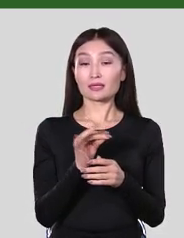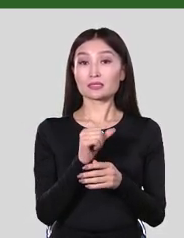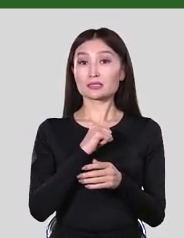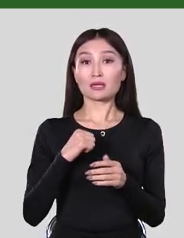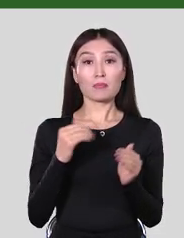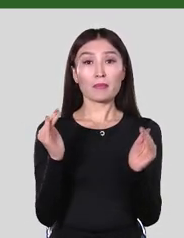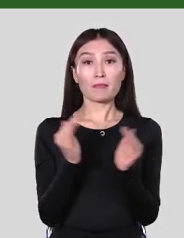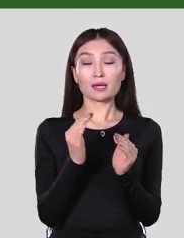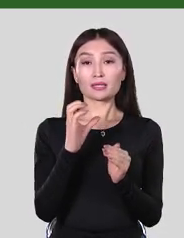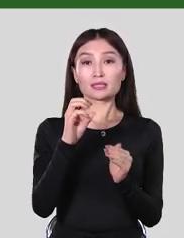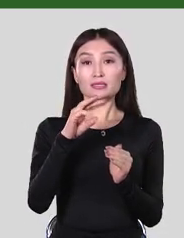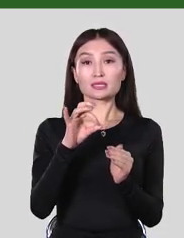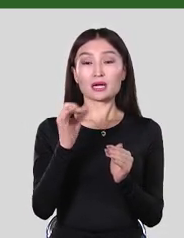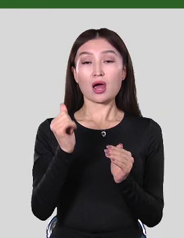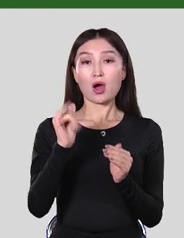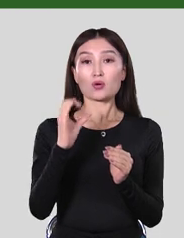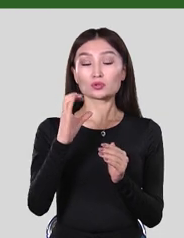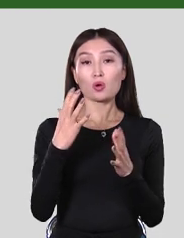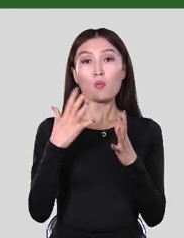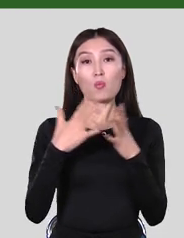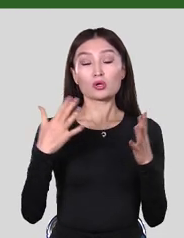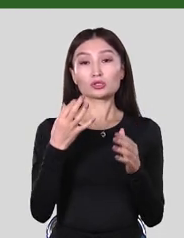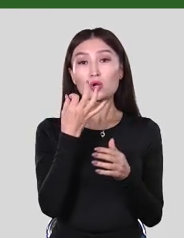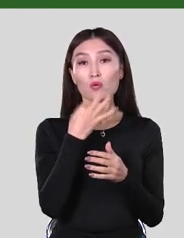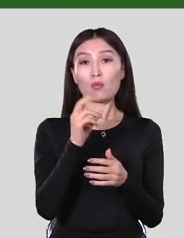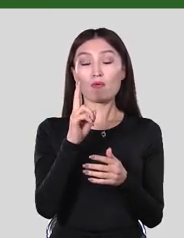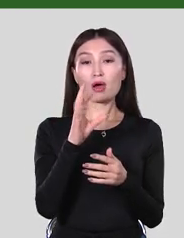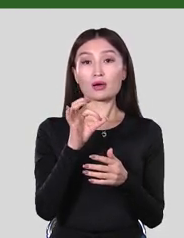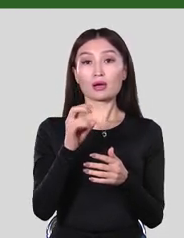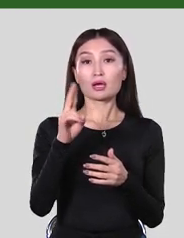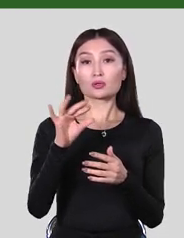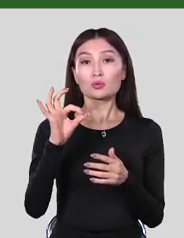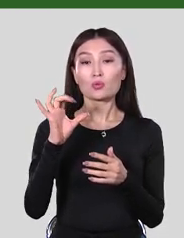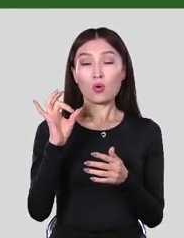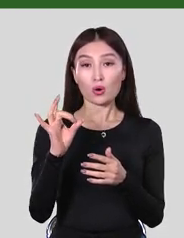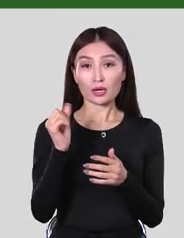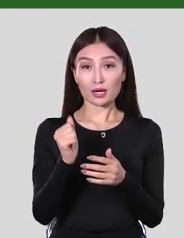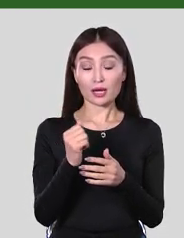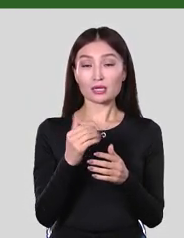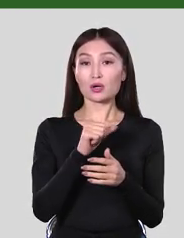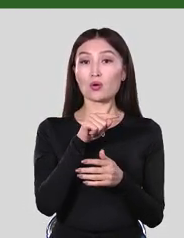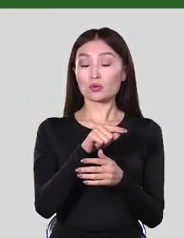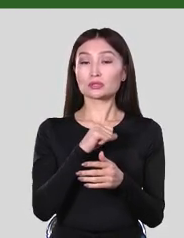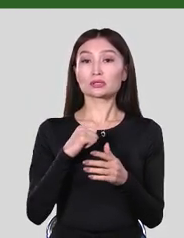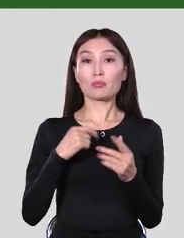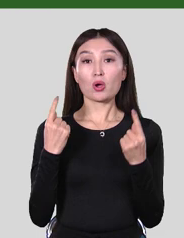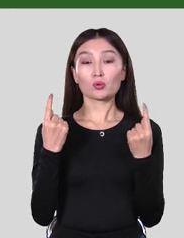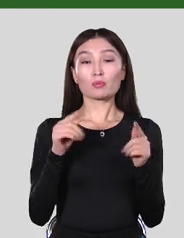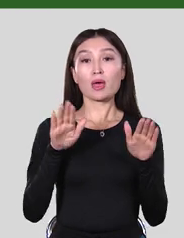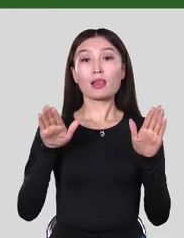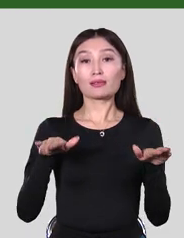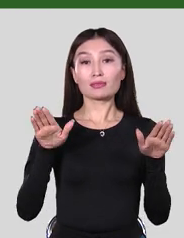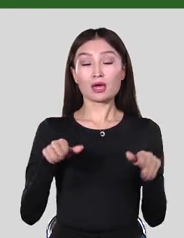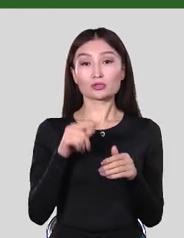самый маленький страус больше любого кондора. Но кондор – самая крупная